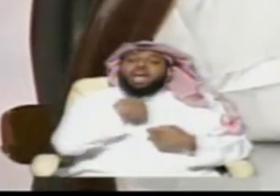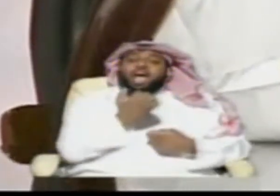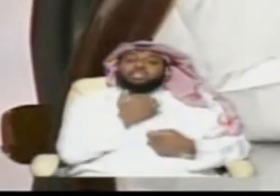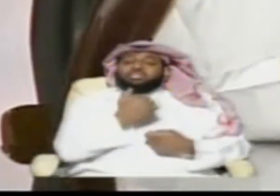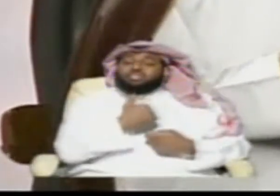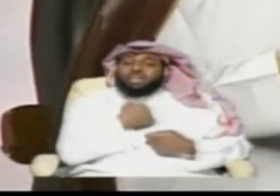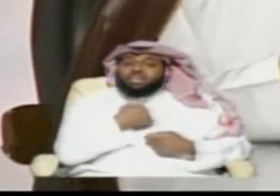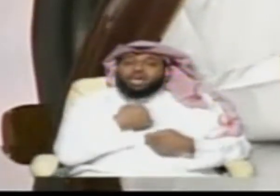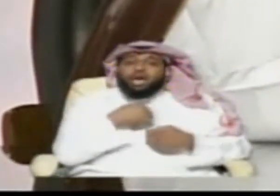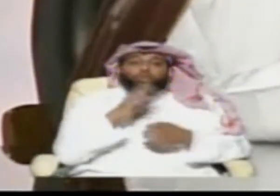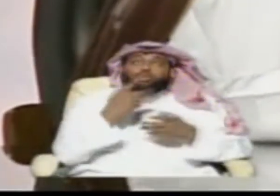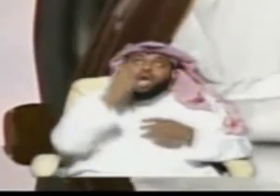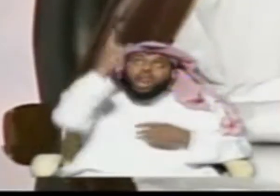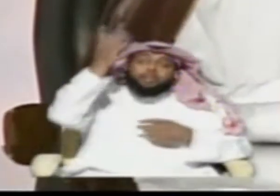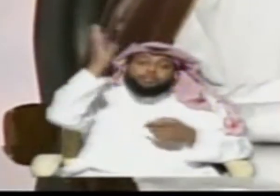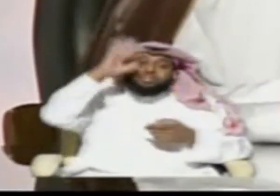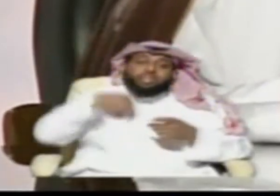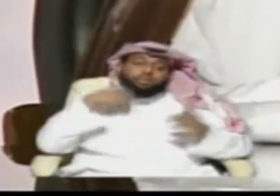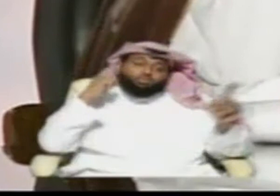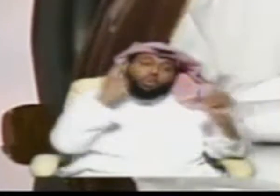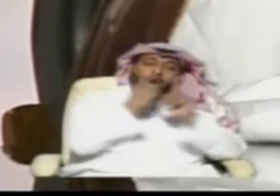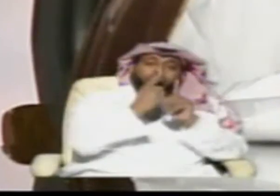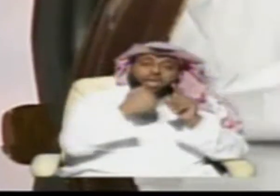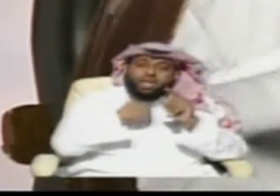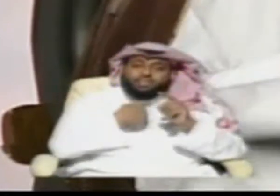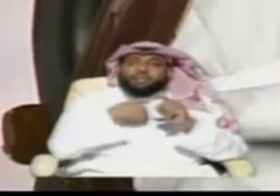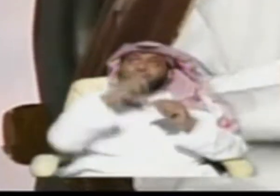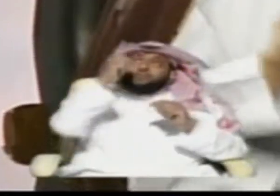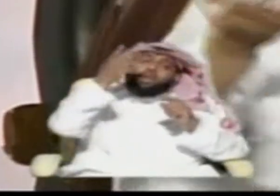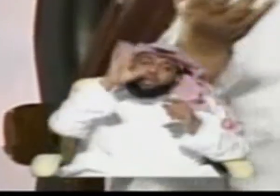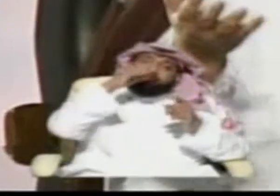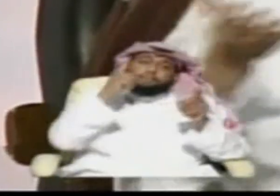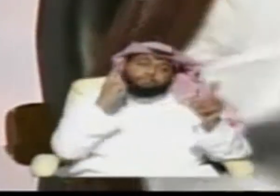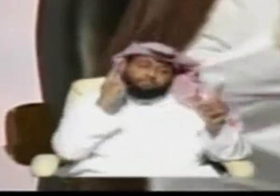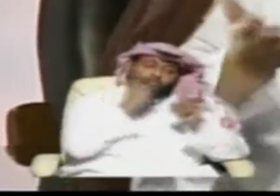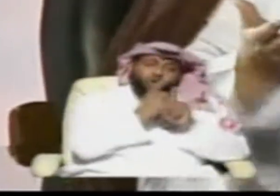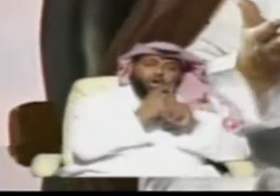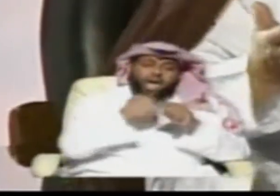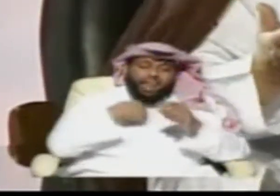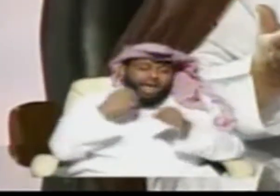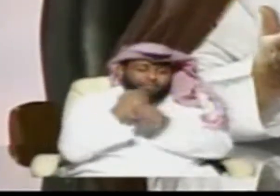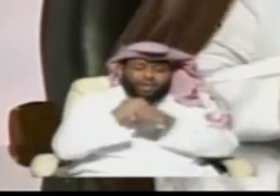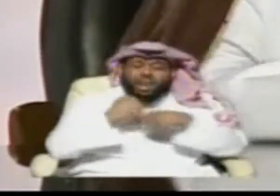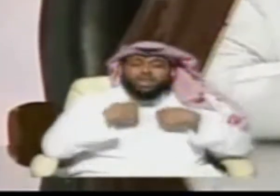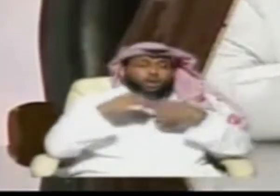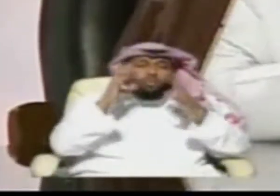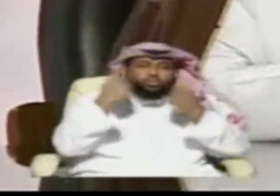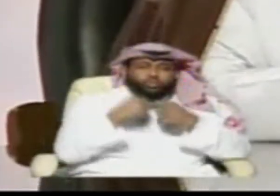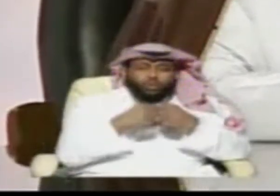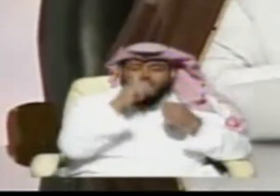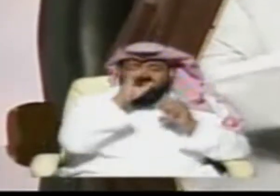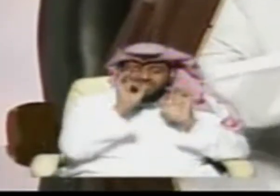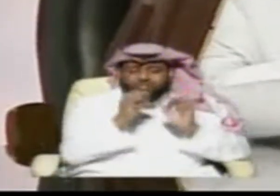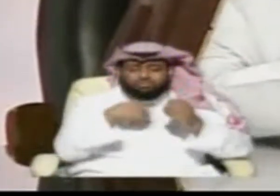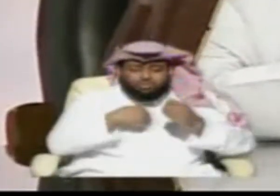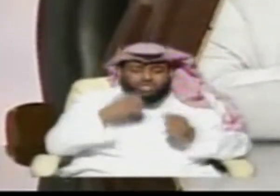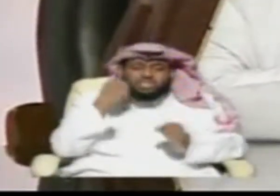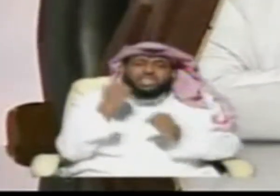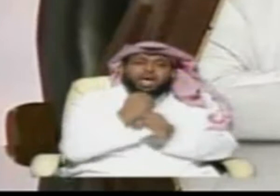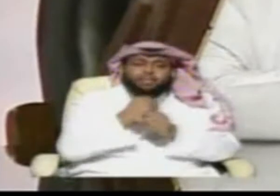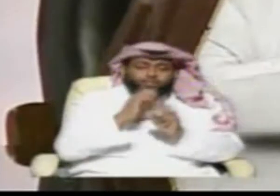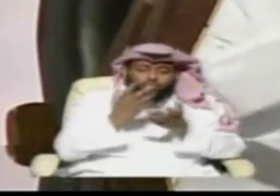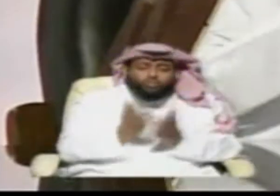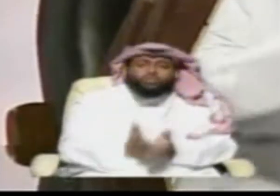سيحاسبني عن عملي أنا. كل نفس بما كسبت رهينة. فما الذي قدمته إذا كنت لا أستطيع أن أقدم شيئا؟ لا دعم مالي ولا